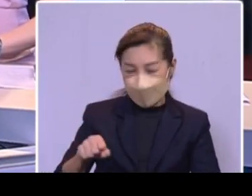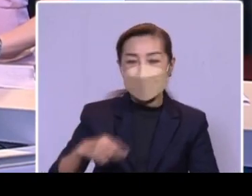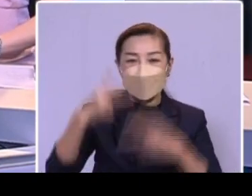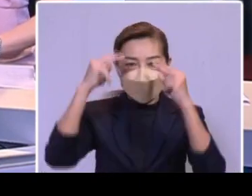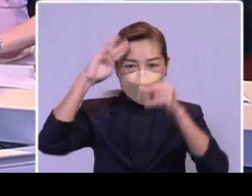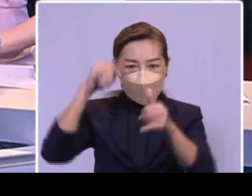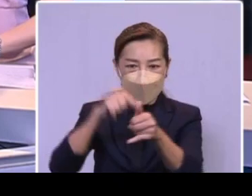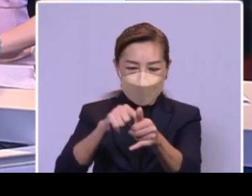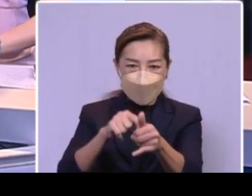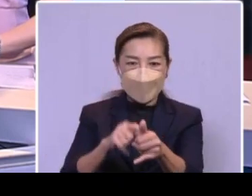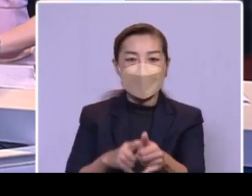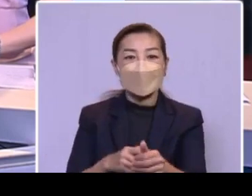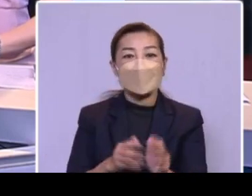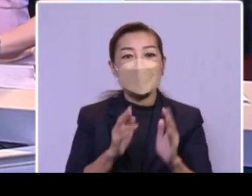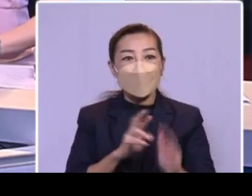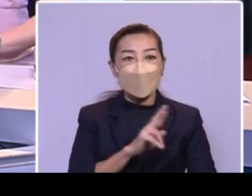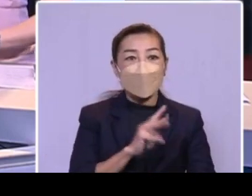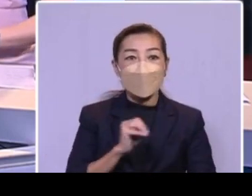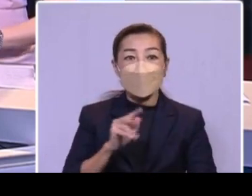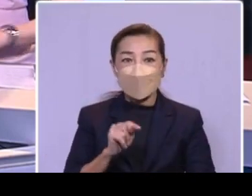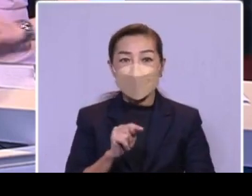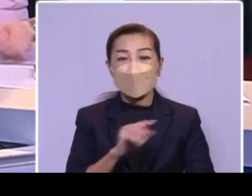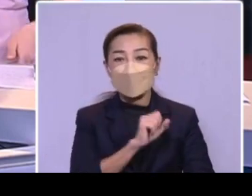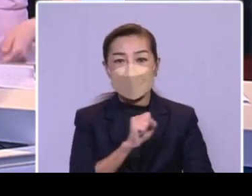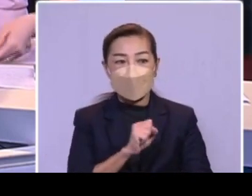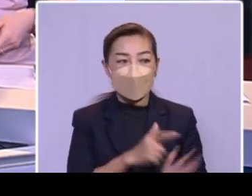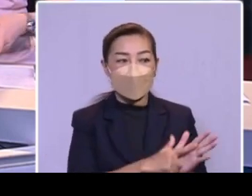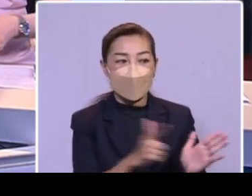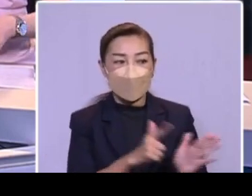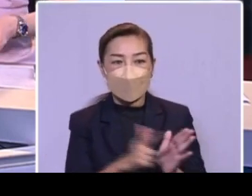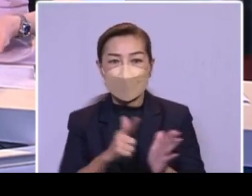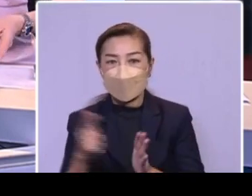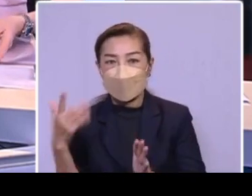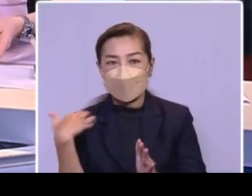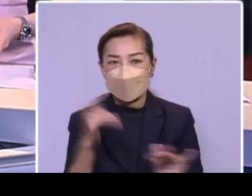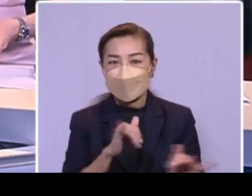นิทก็ทยอยลาออกกันแล้ว แล้วก็ไม่ให้รู้ทิศทางอะไรมากไปถึงแม้จะไม่ชัดแต่ก็อาจจะชัดก็ได้นะฮะ